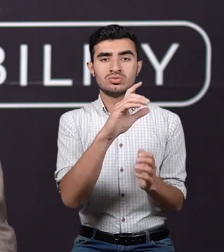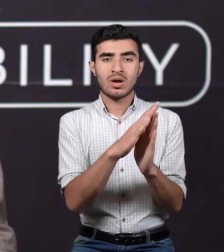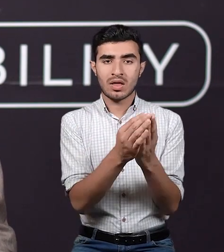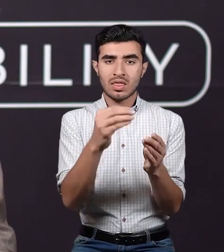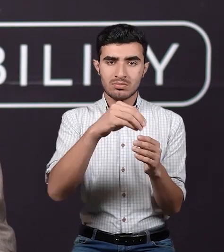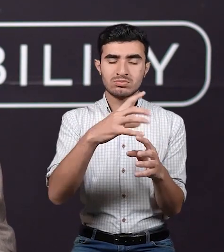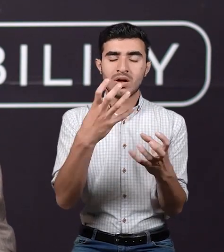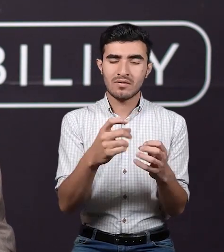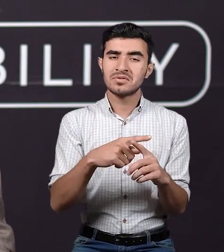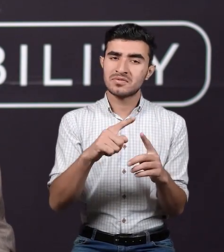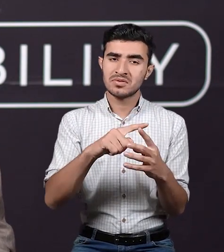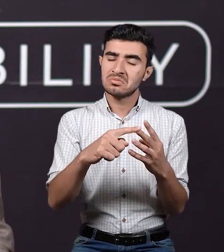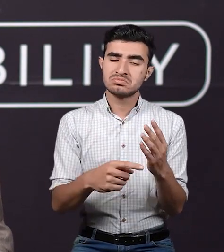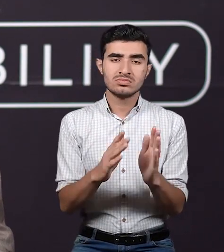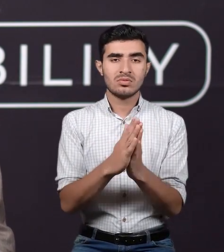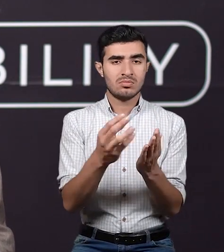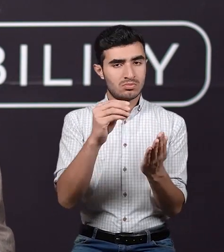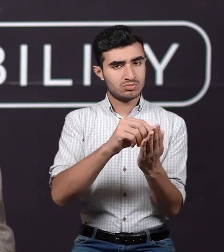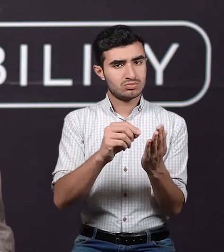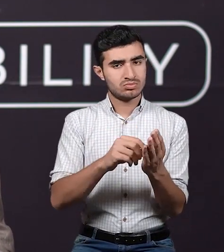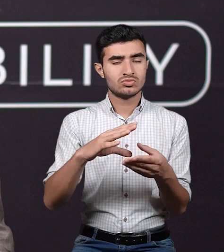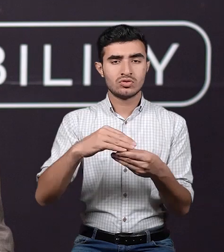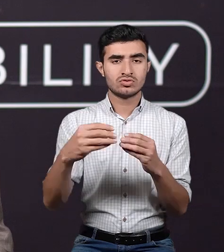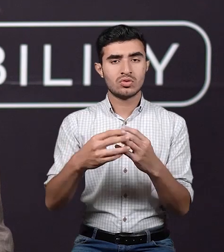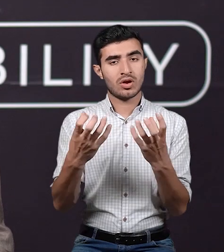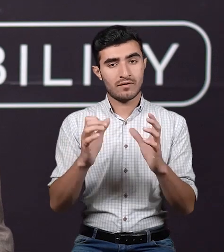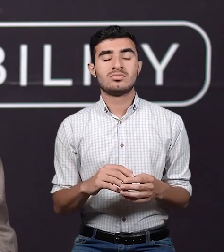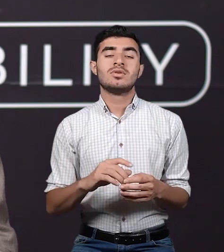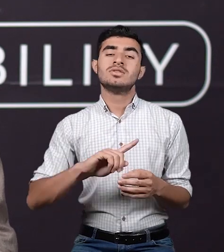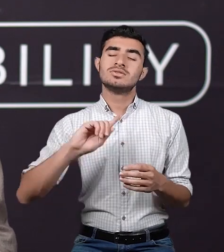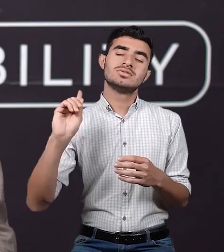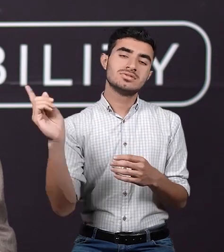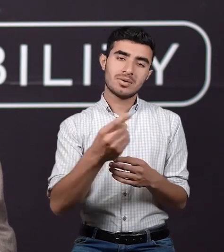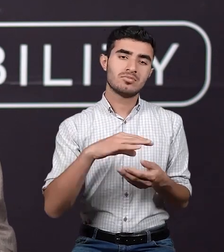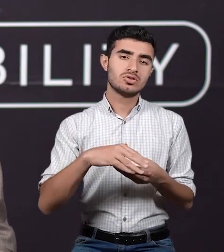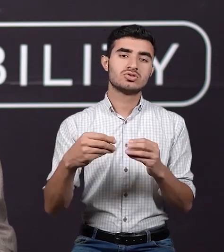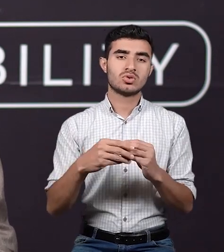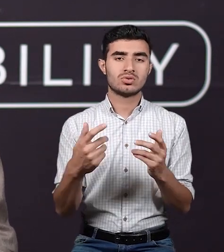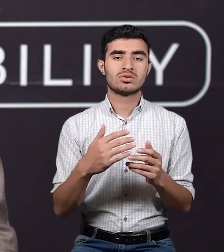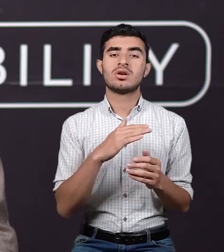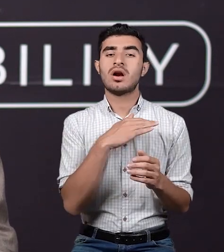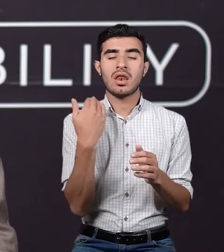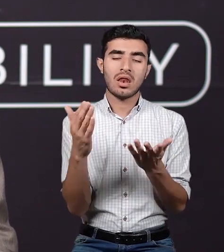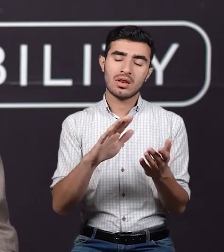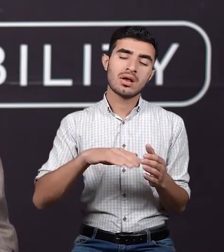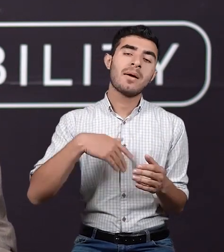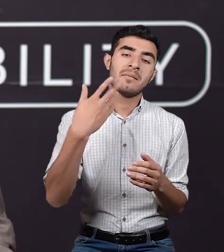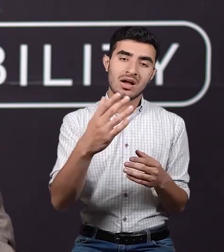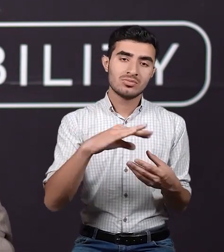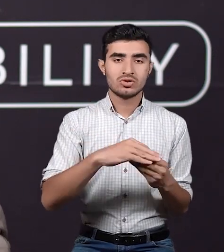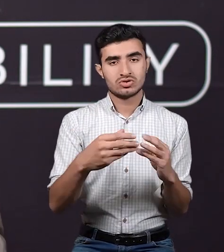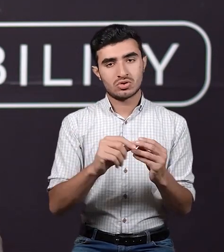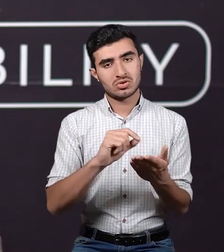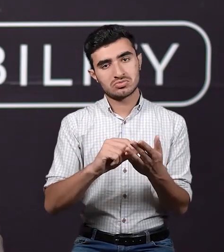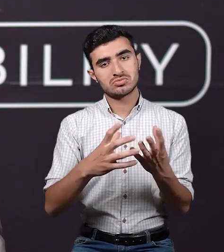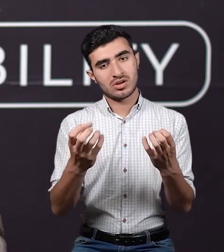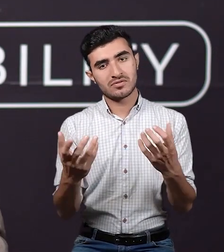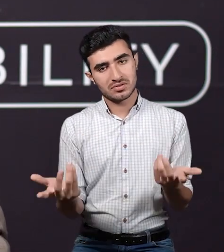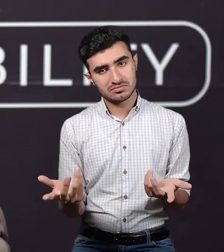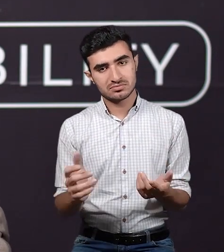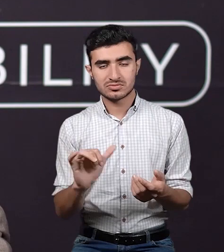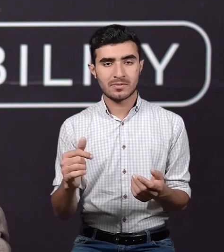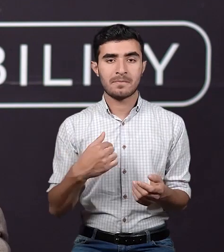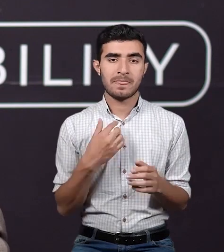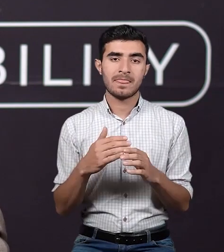ان کہانیوں سے باہر نکل سکتے ہیں؟ ہم مر جائیں گے تو یہ بھی ایک کہانی ہوگی، اور ہمارے مرنے کے بعد ہمارے متعلقات کے ساتھ کیا ہوگا یا